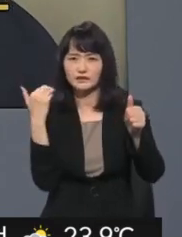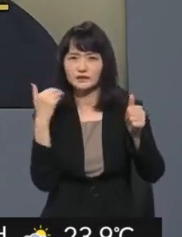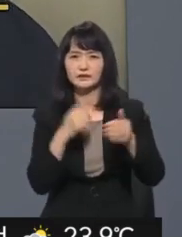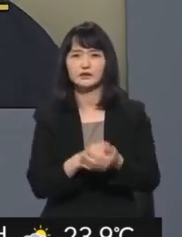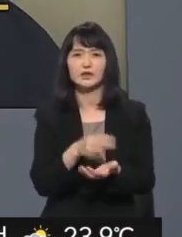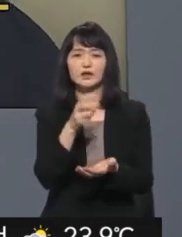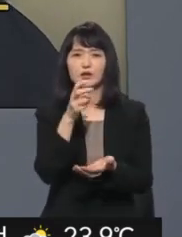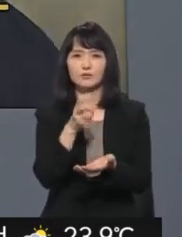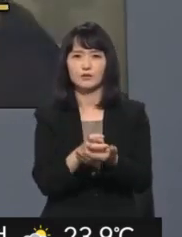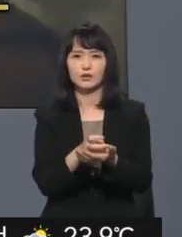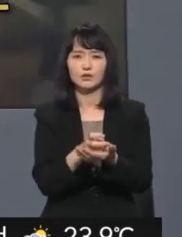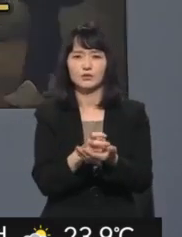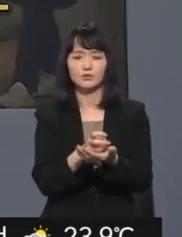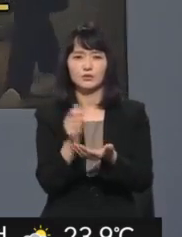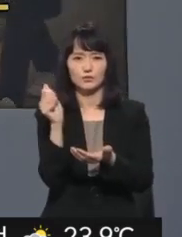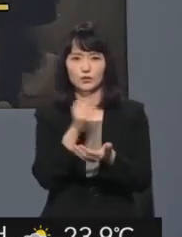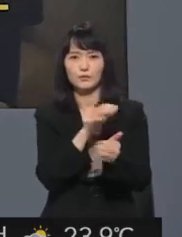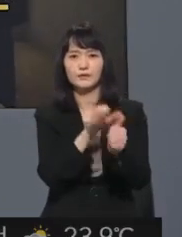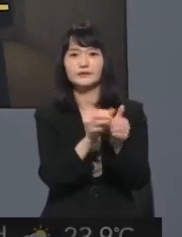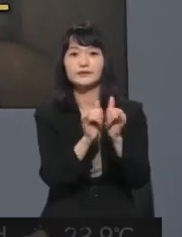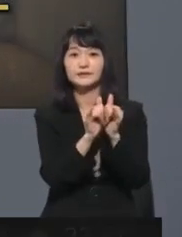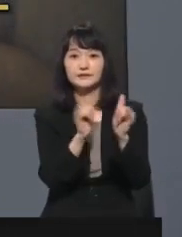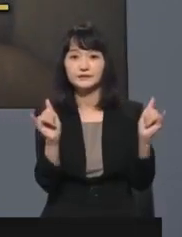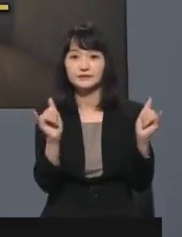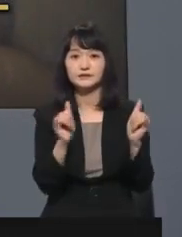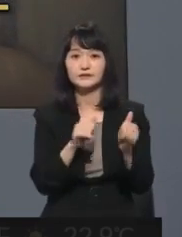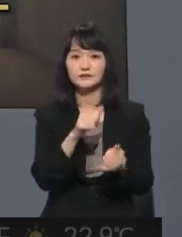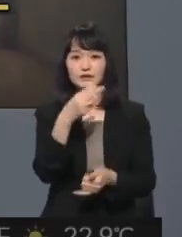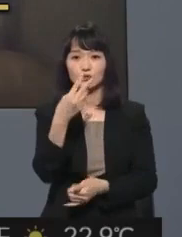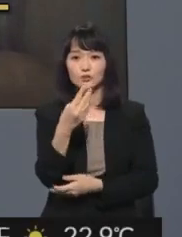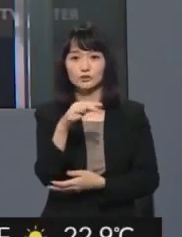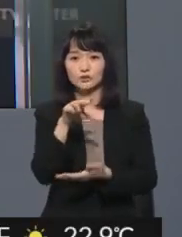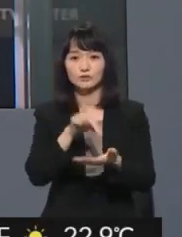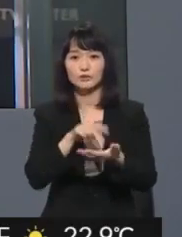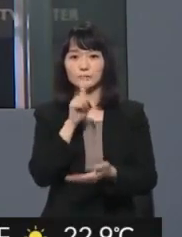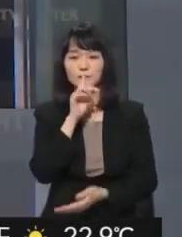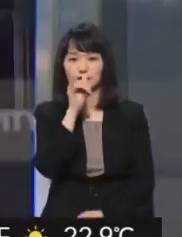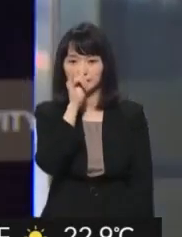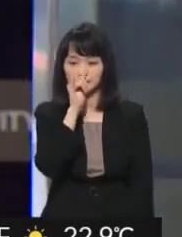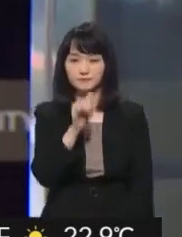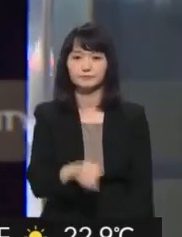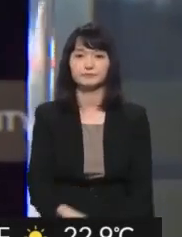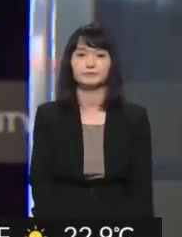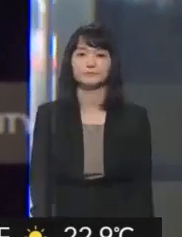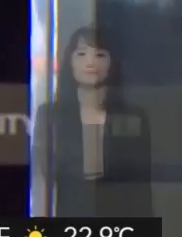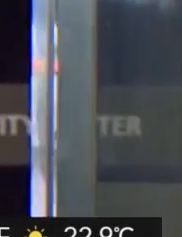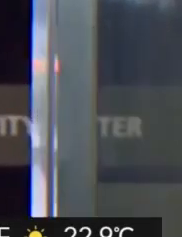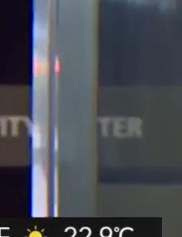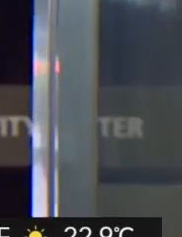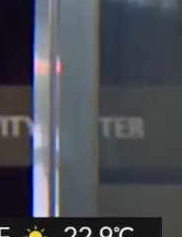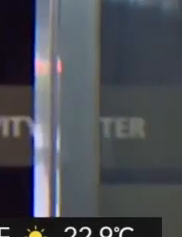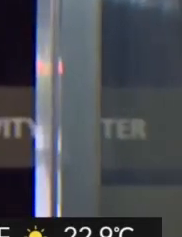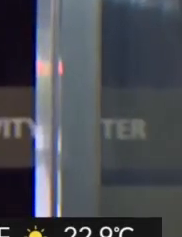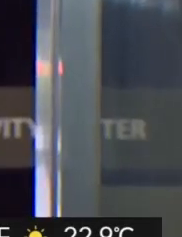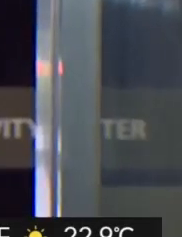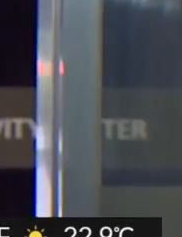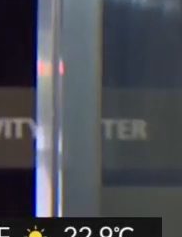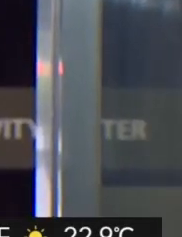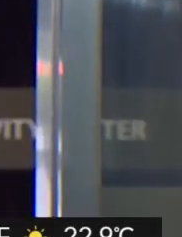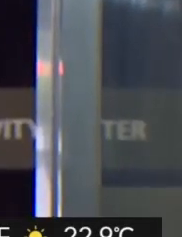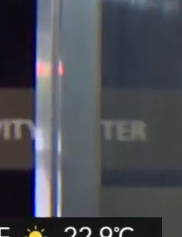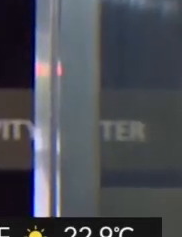고문이었습니다. 앞서 론스타 문제에 대해서 이렇게 얘기한 바 있습니다. 저는 론스타 문제에 대해서는